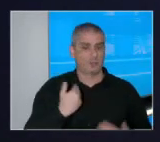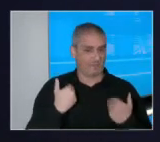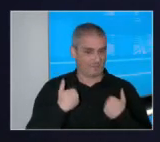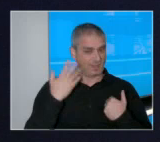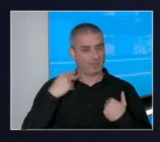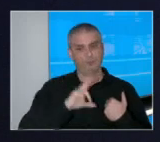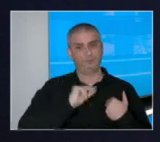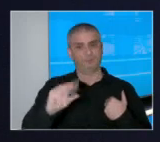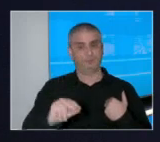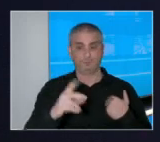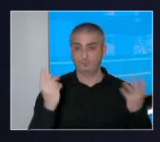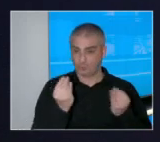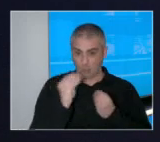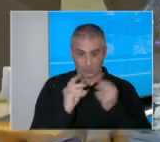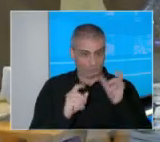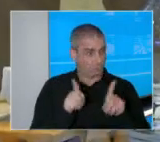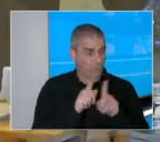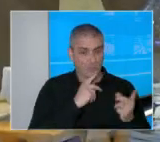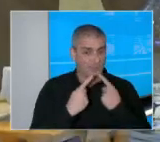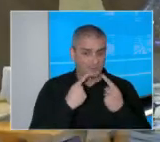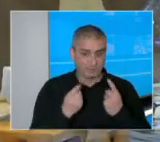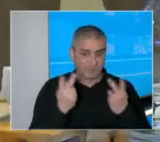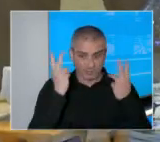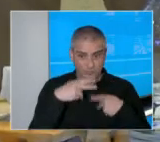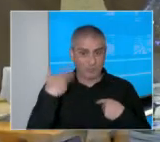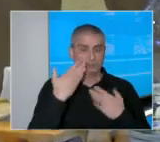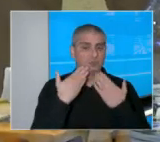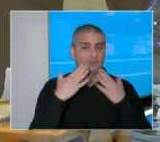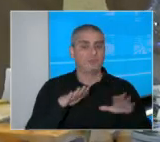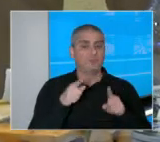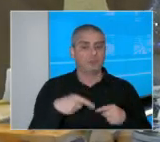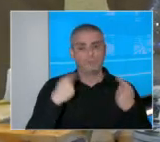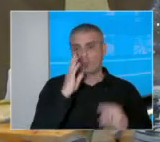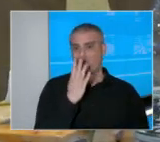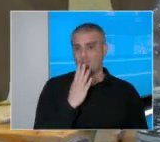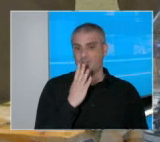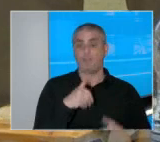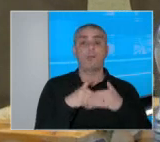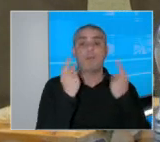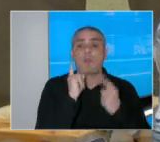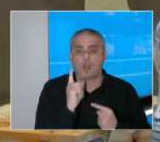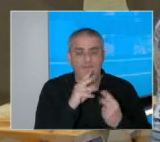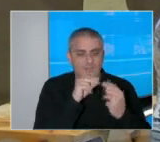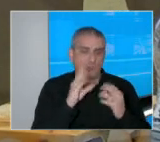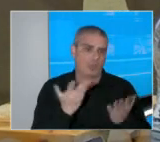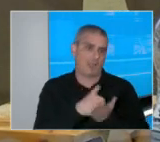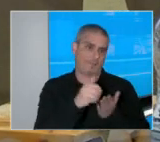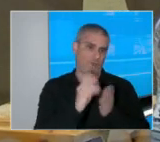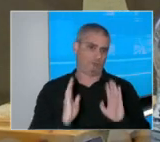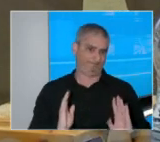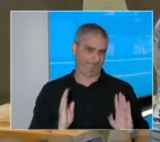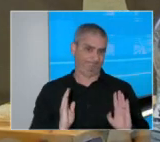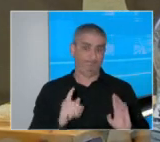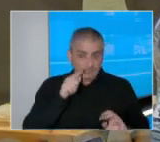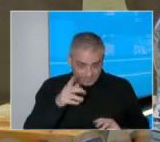היינו על אותה שיחה, יש עוד אנשים שיהיו על השיחה הזאת, סוכם שתהיה ישיבת ממשלה ביום רביעי, בבוקר, ונדון איך